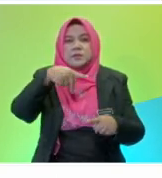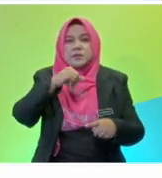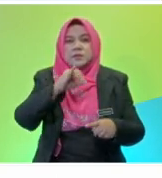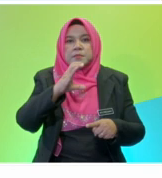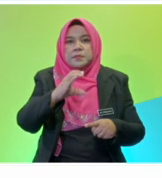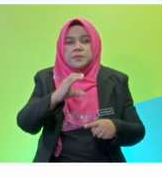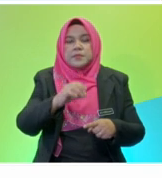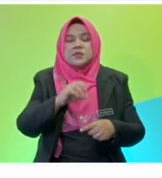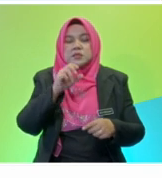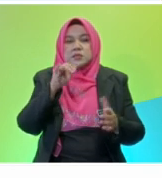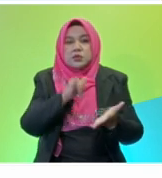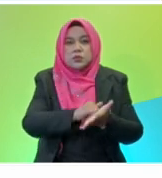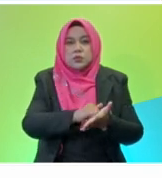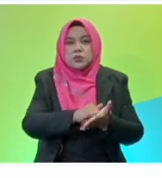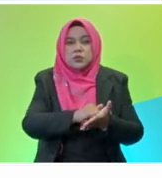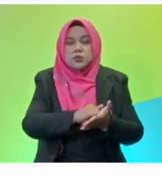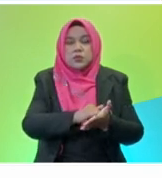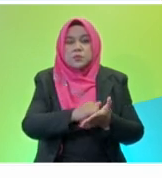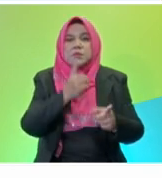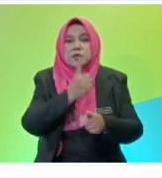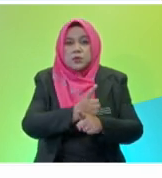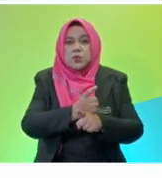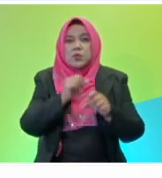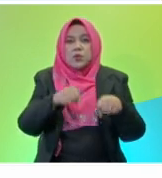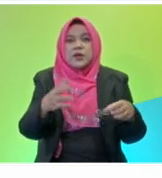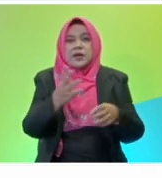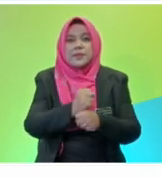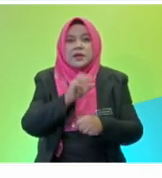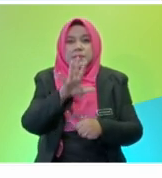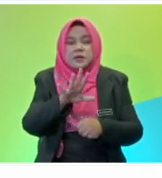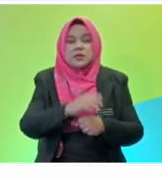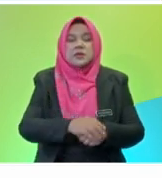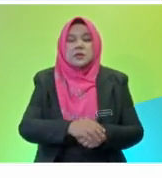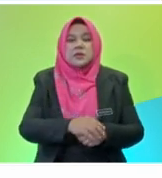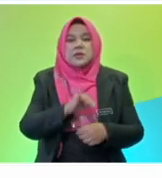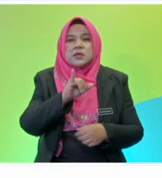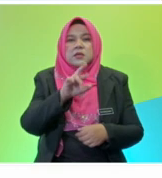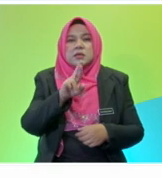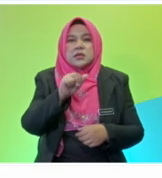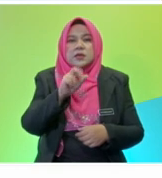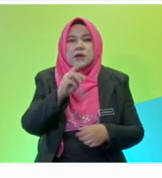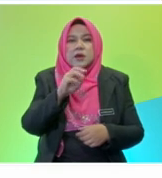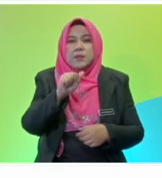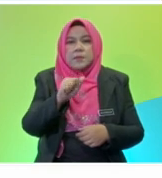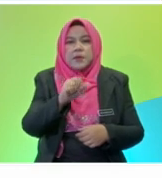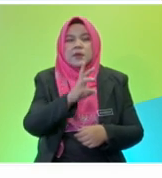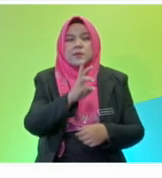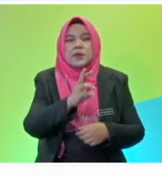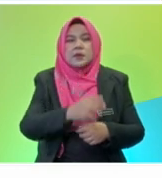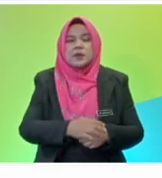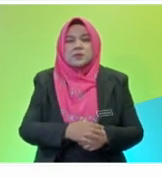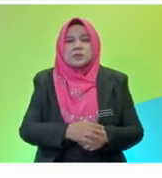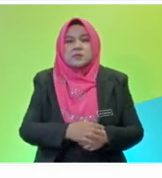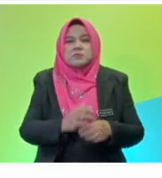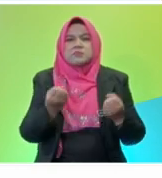kita beli lagi yang tertinggi Limo contohnya Irama kita dapat ee dia dapat tinggi dapat 6 etika ada dapat 6 oke